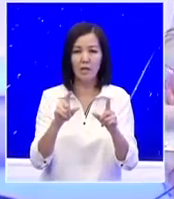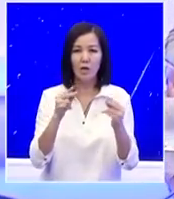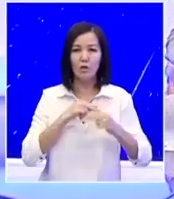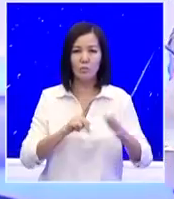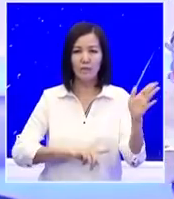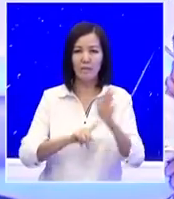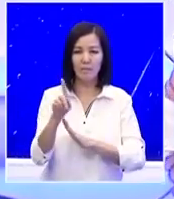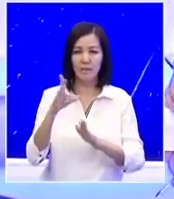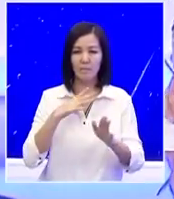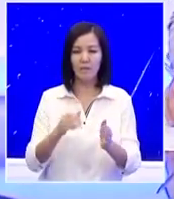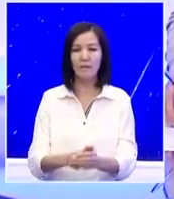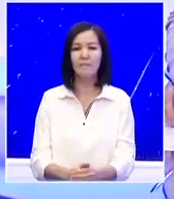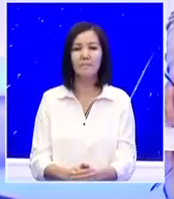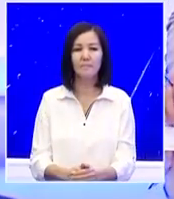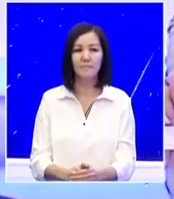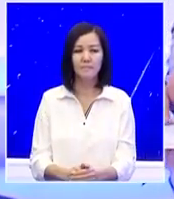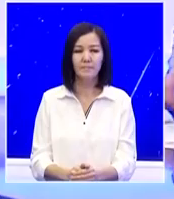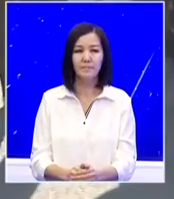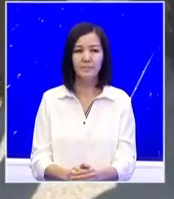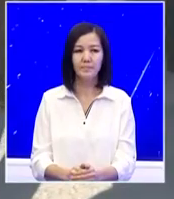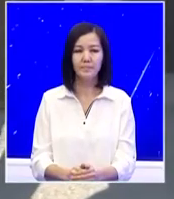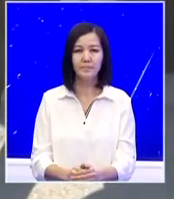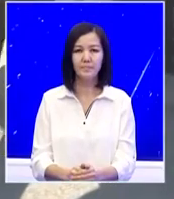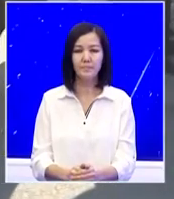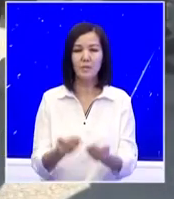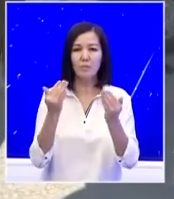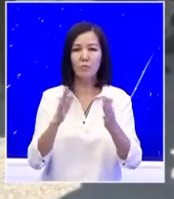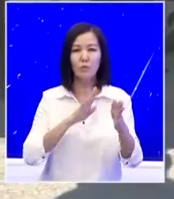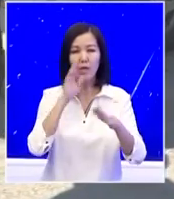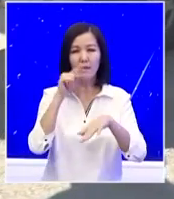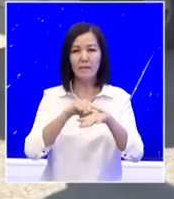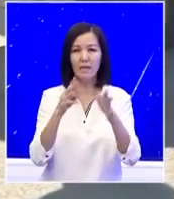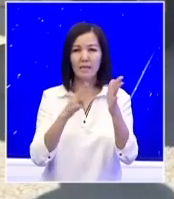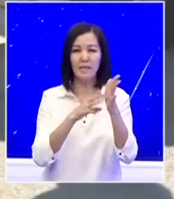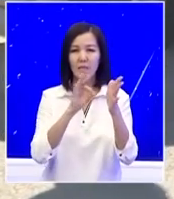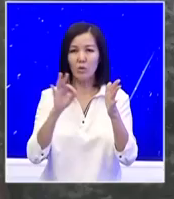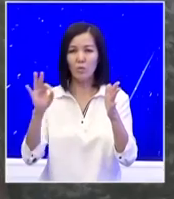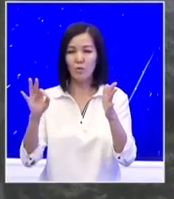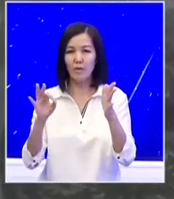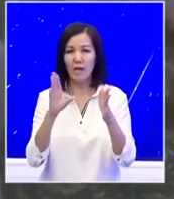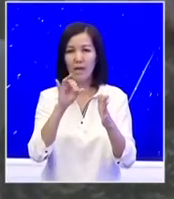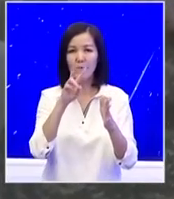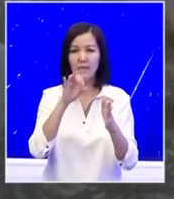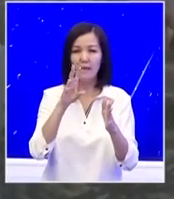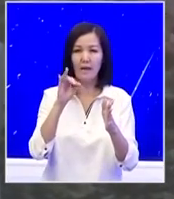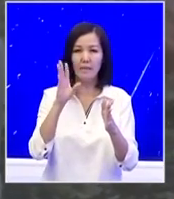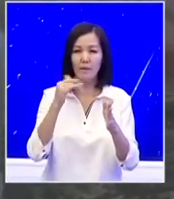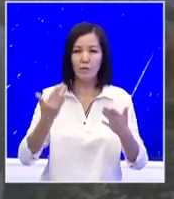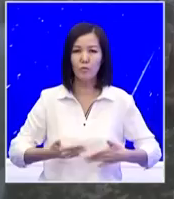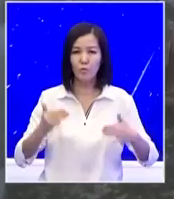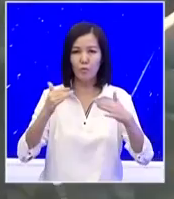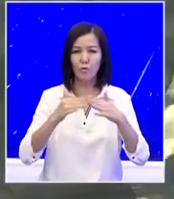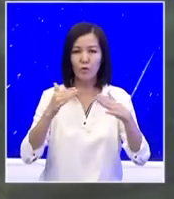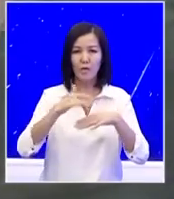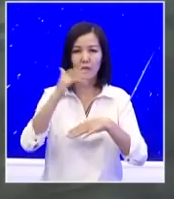кешенді жұмыстарын бастап кетті. Бүгін таңғы сағат 8:00-де Асыл Арман тұрғын үй кешеніндегі